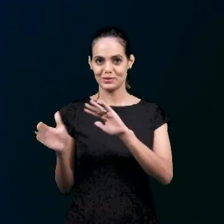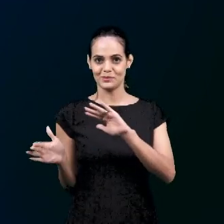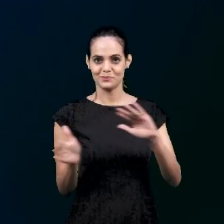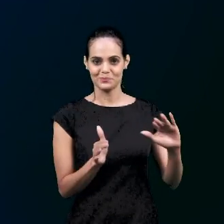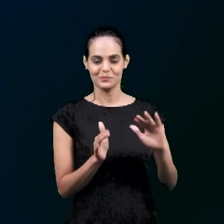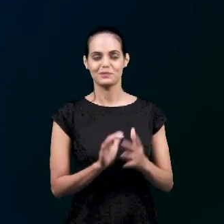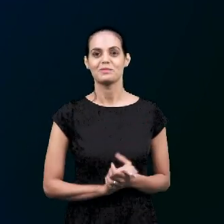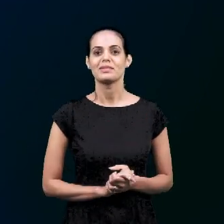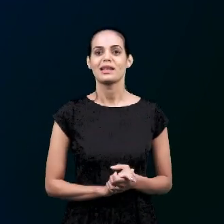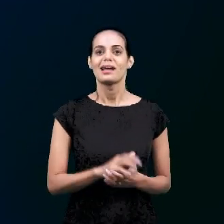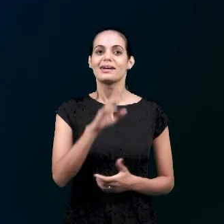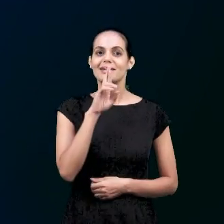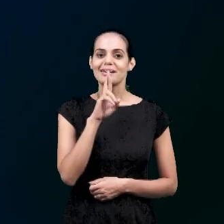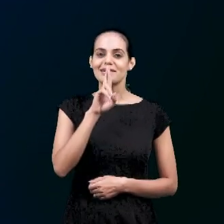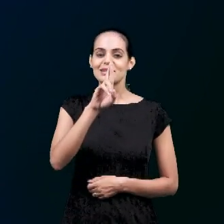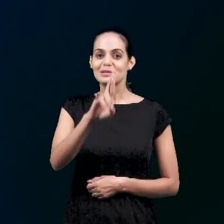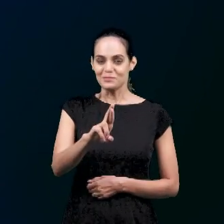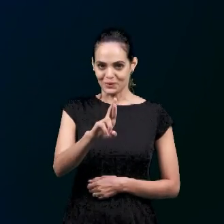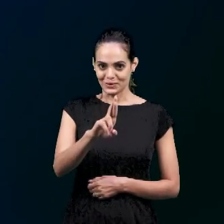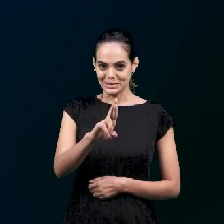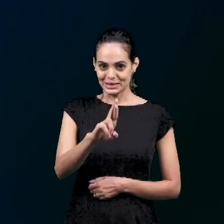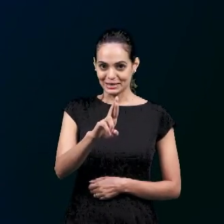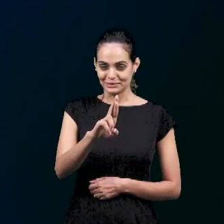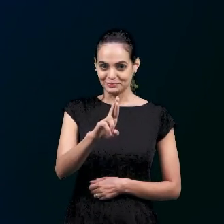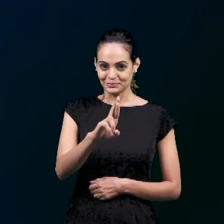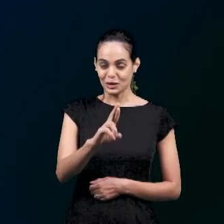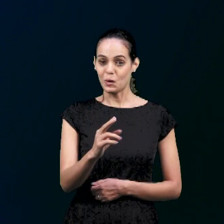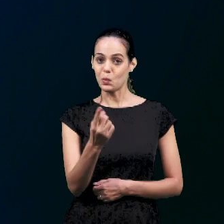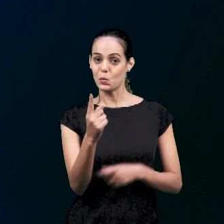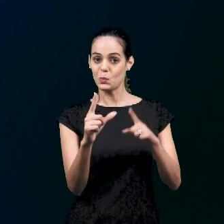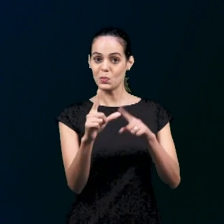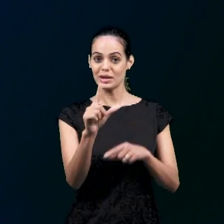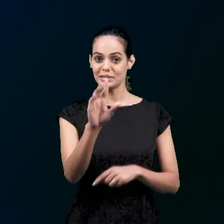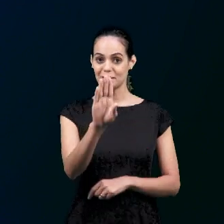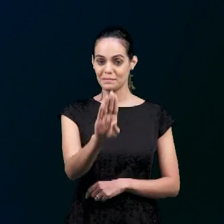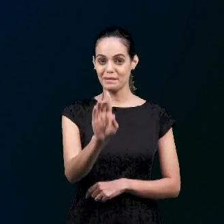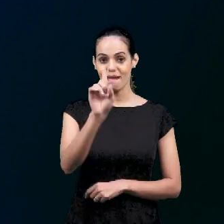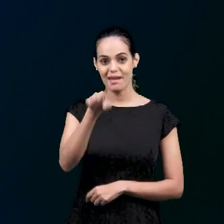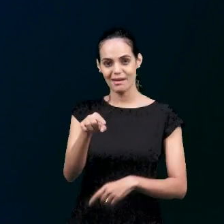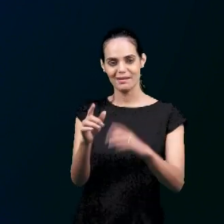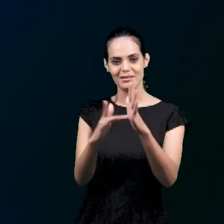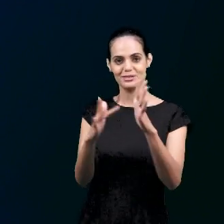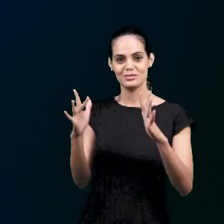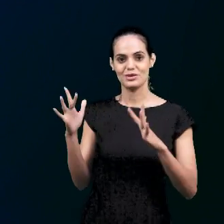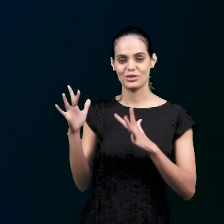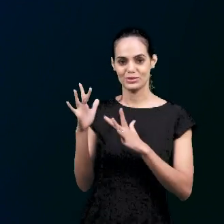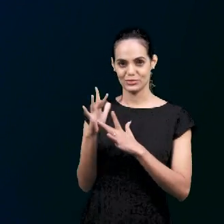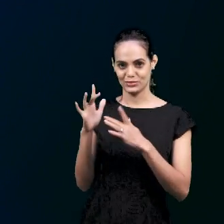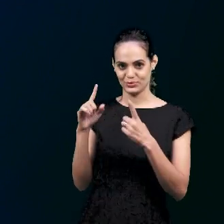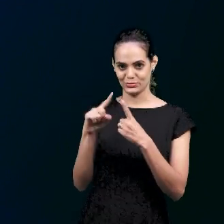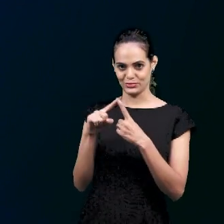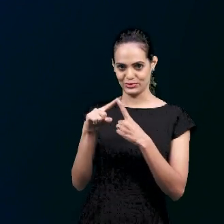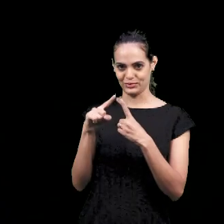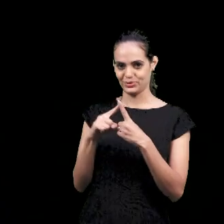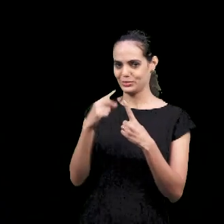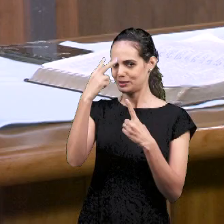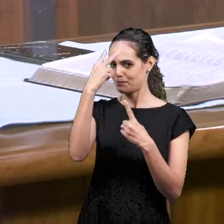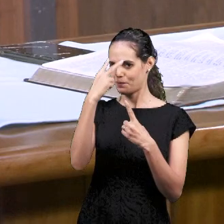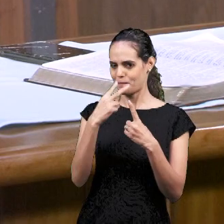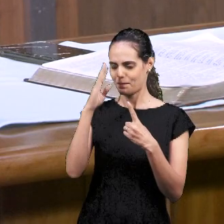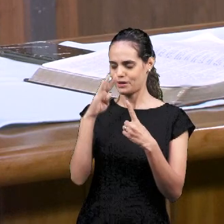verset 46, la paix du Seigneur. Et la réponse 1b est